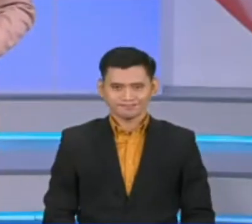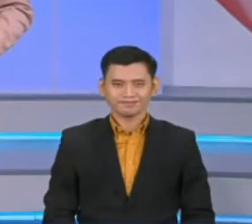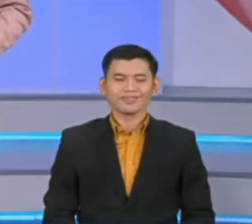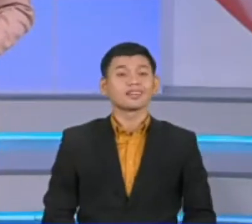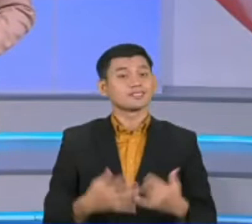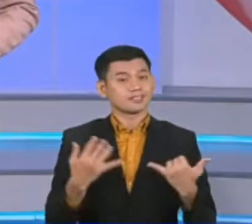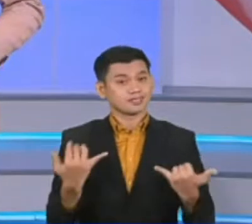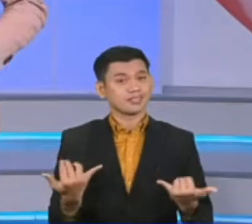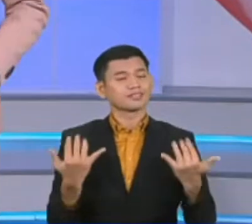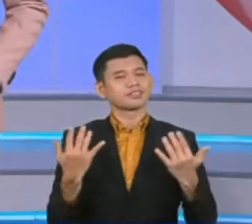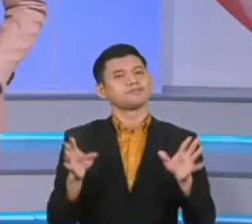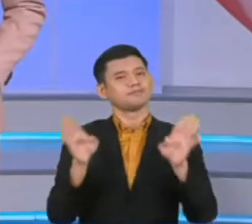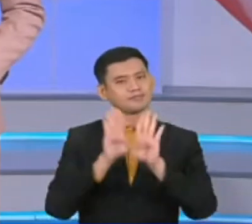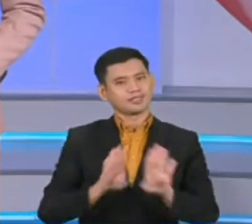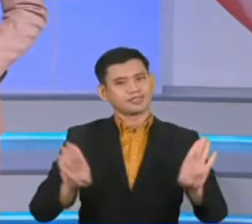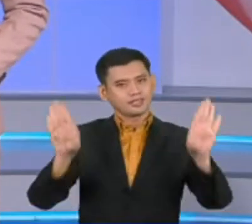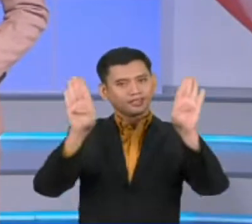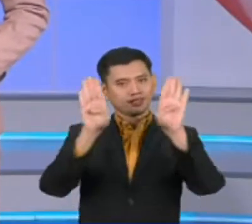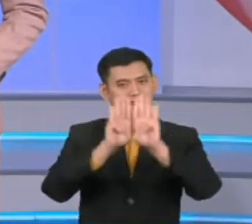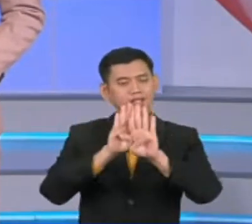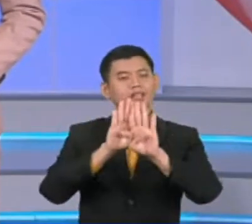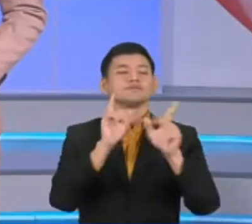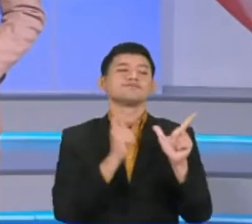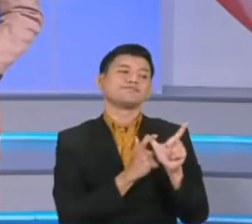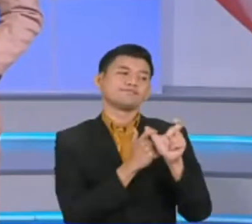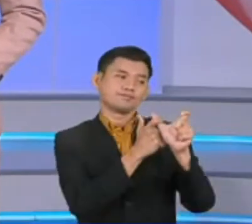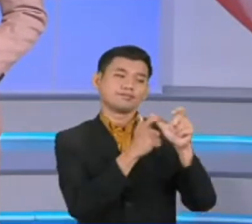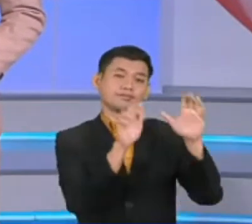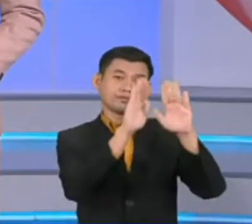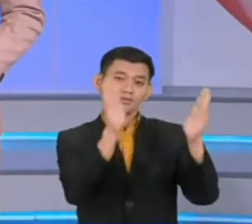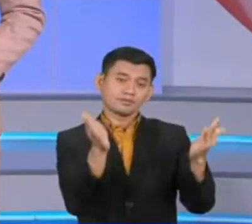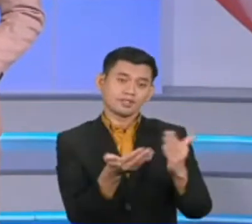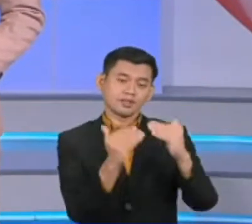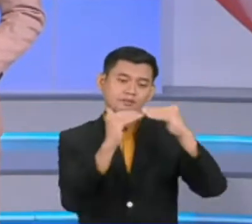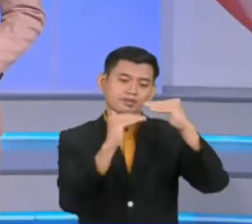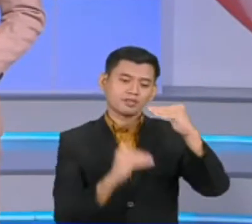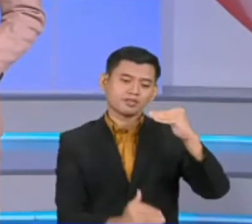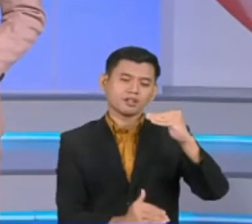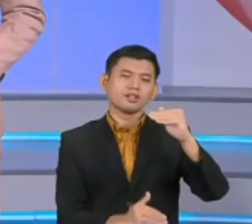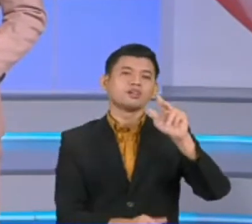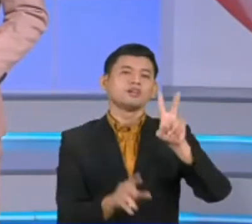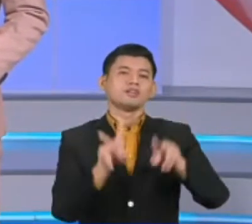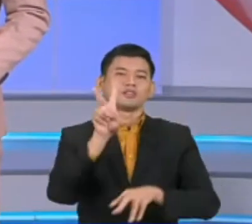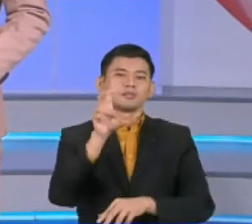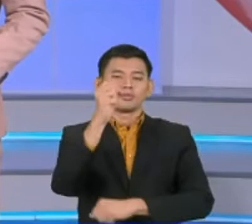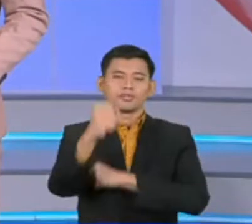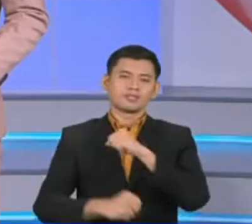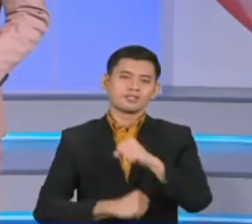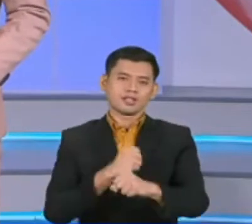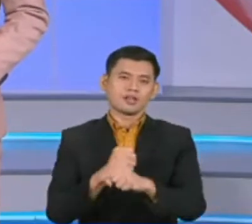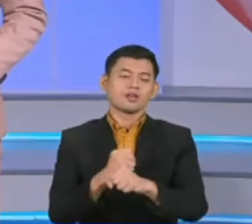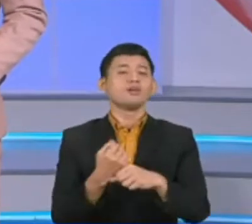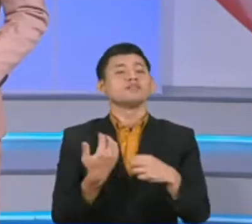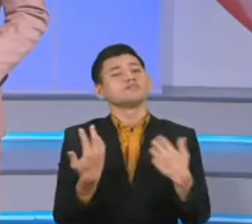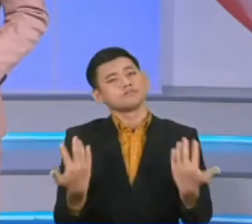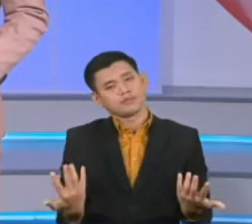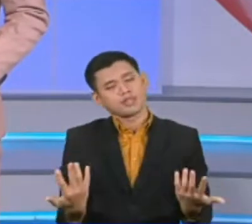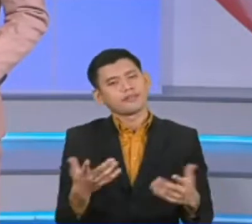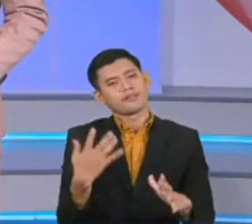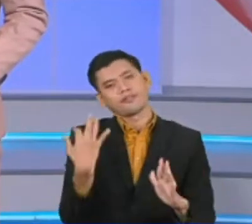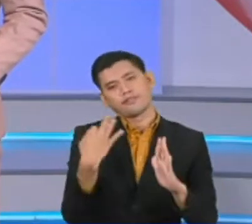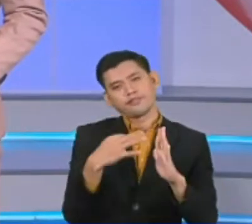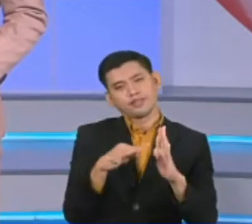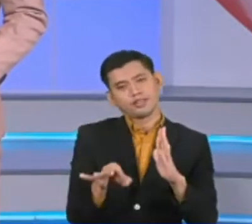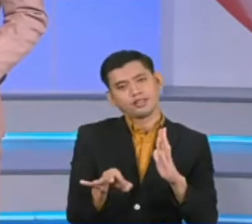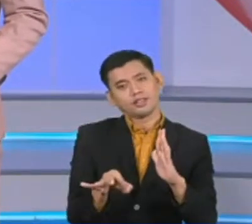Kita balik pula ke perkembangan kejohanan olahraga dunia bawah 20 tahun B20. Meskipun gagal menaiki podium, atlet